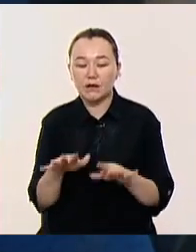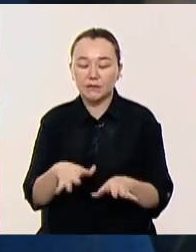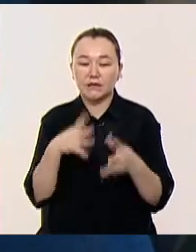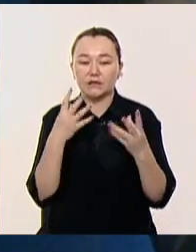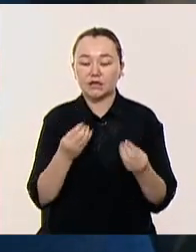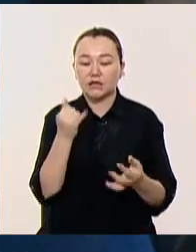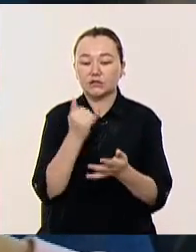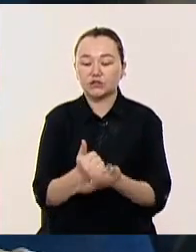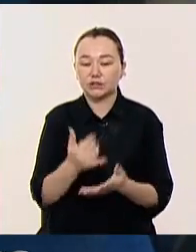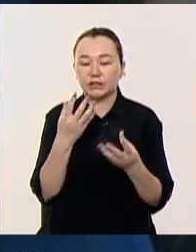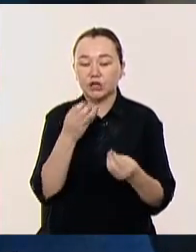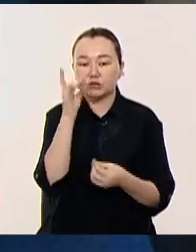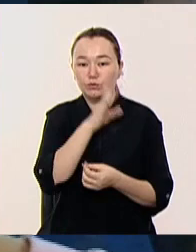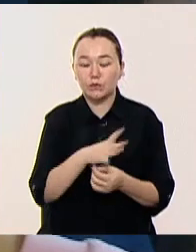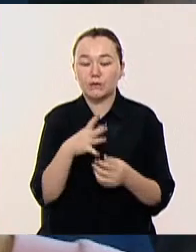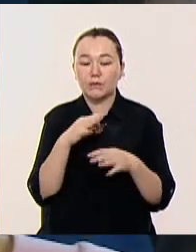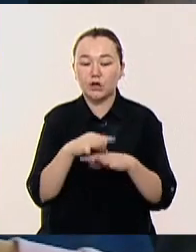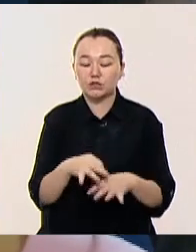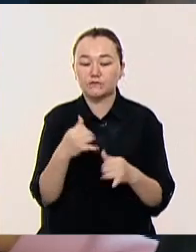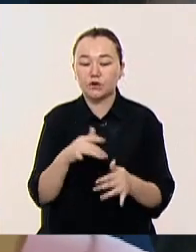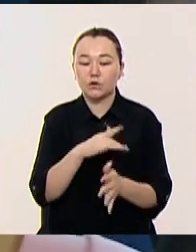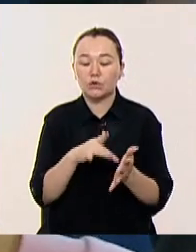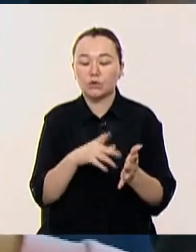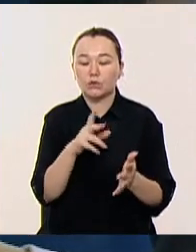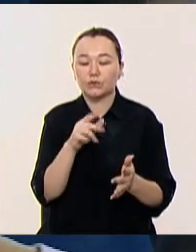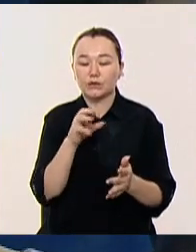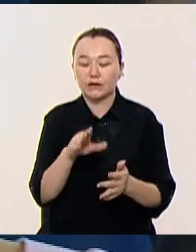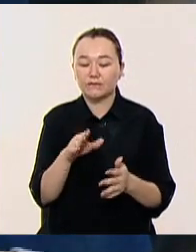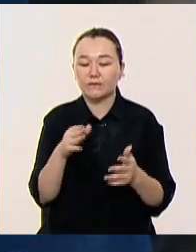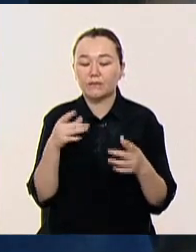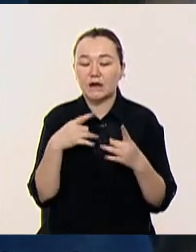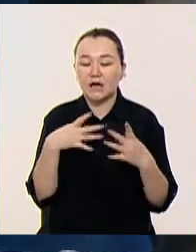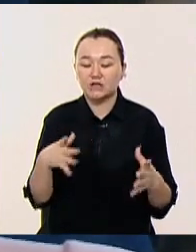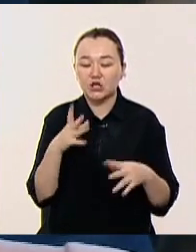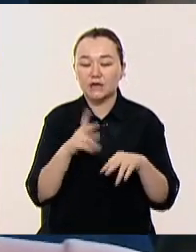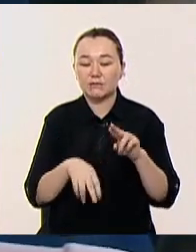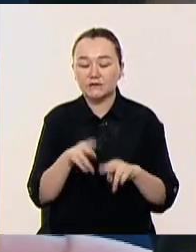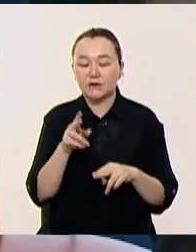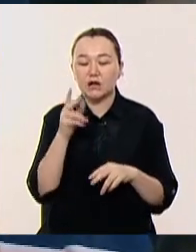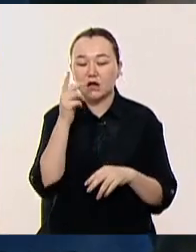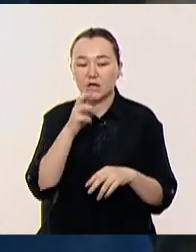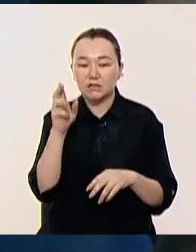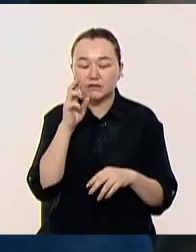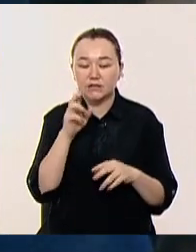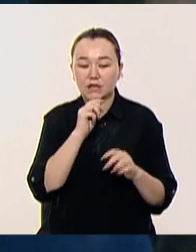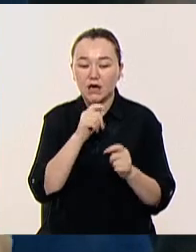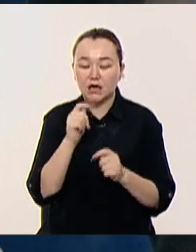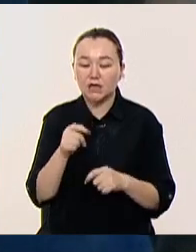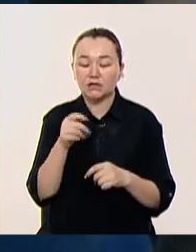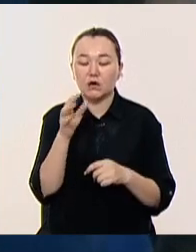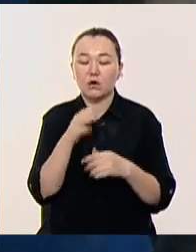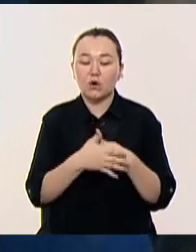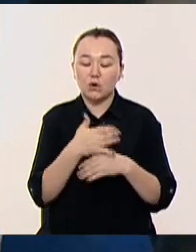Дня Республики прошло сегодня в городе Кунаев. Вот в такой праздничной атмосфере государственные награды получили